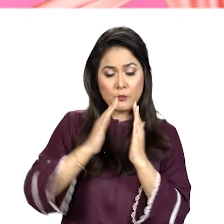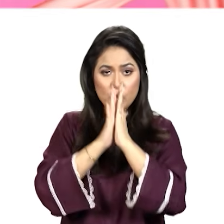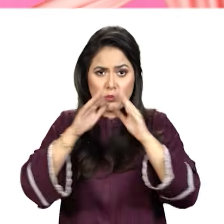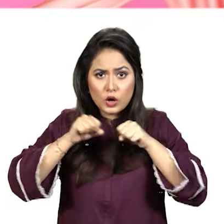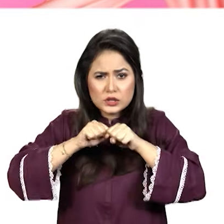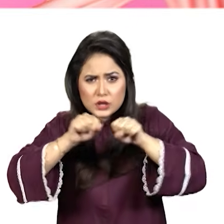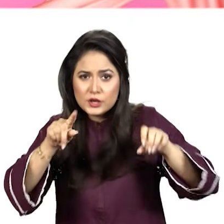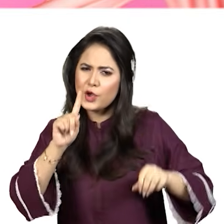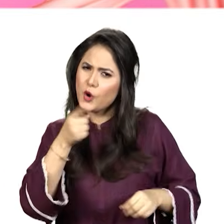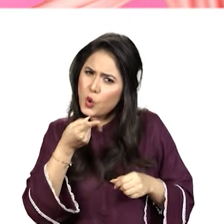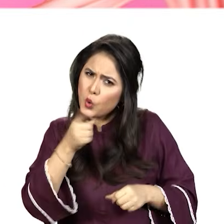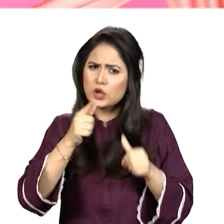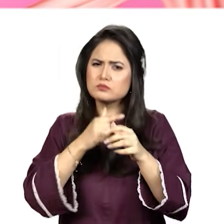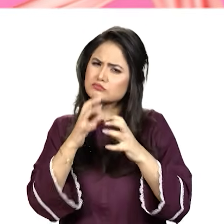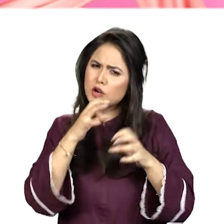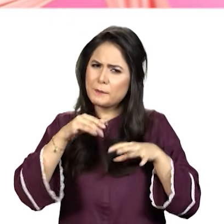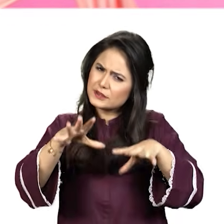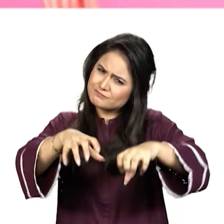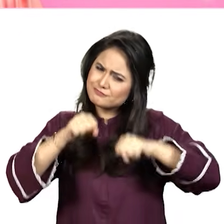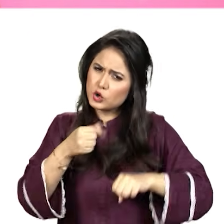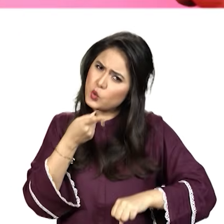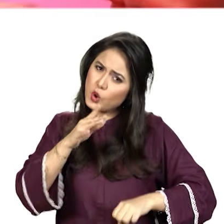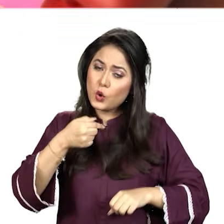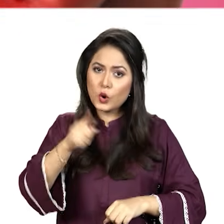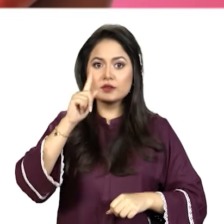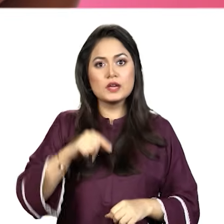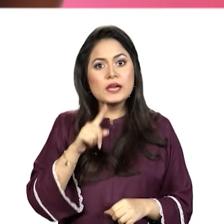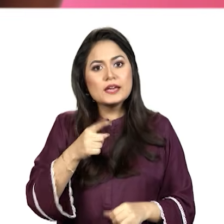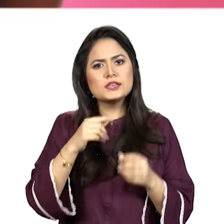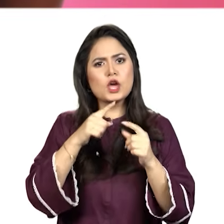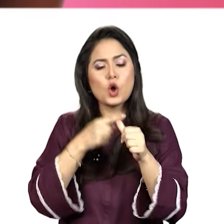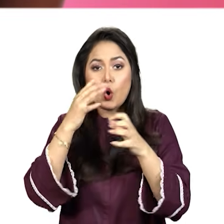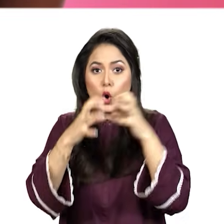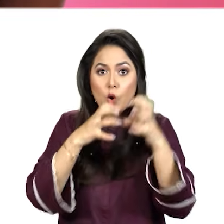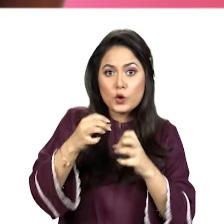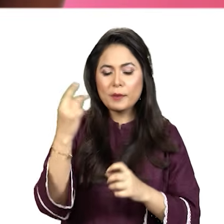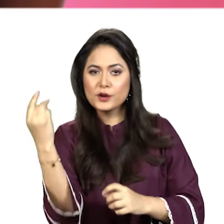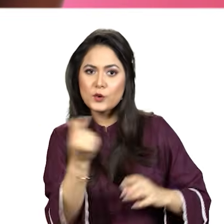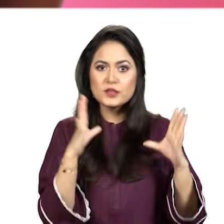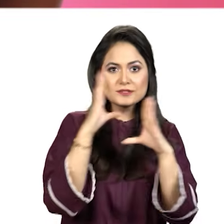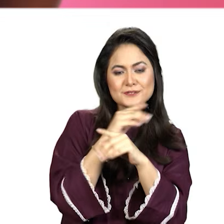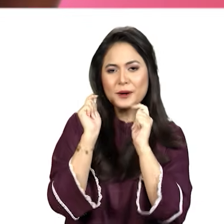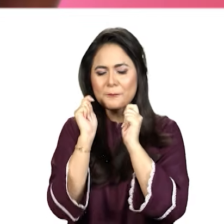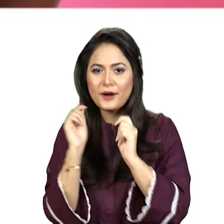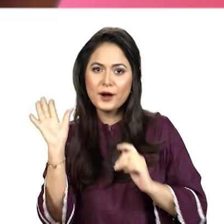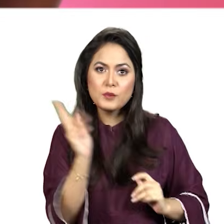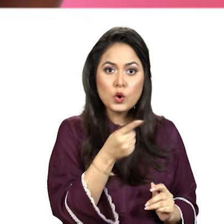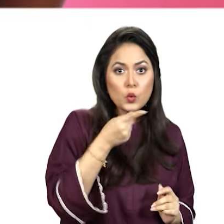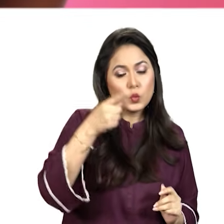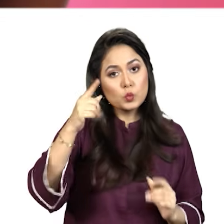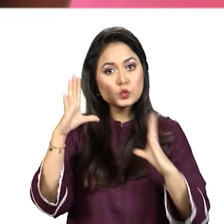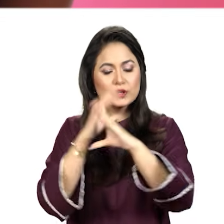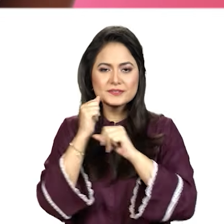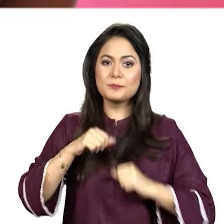है जिन्हें ये कंट्रोल भी खुद ही करता है। यानी ये ऑर्गन किसी रोबोट की तरह खुद ही मल्टीटास्किंग करता